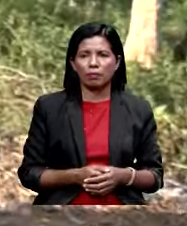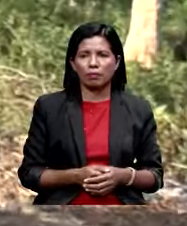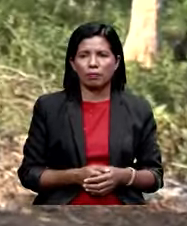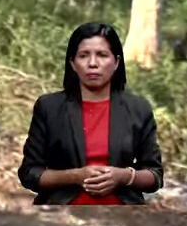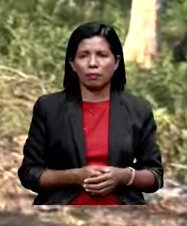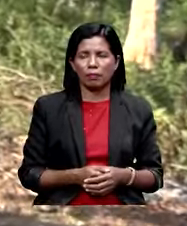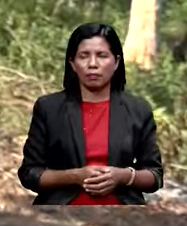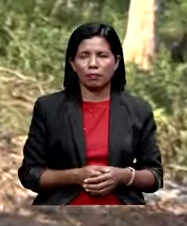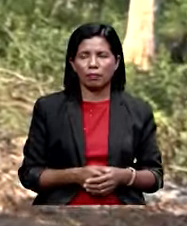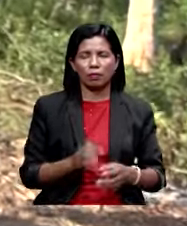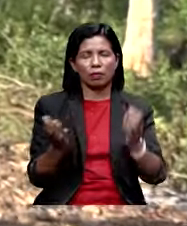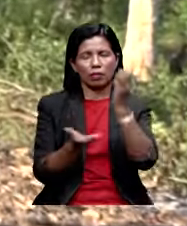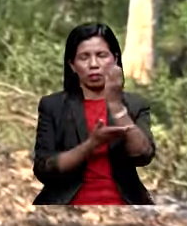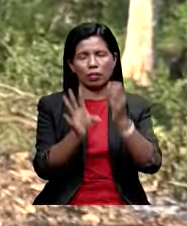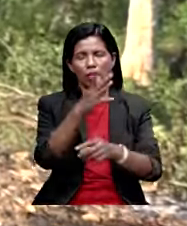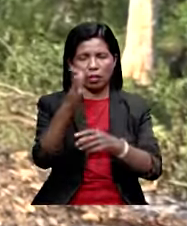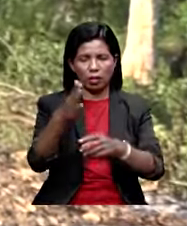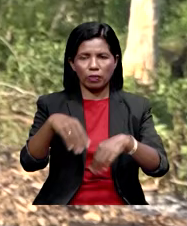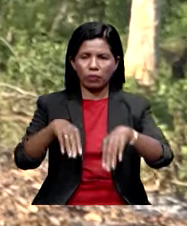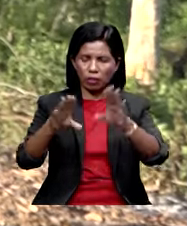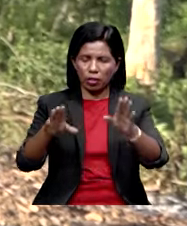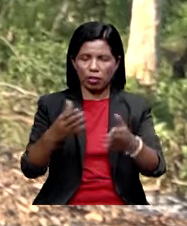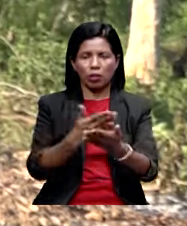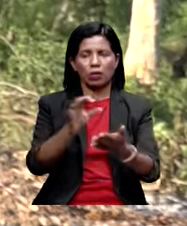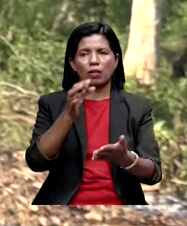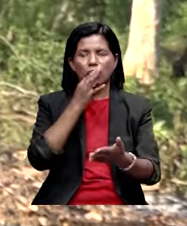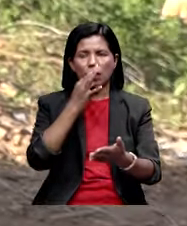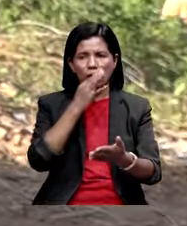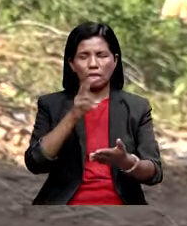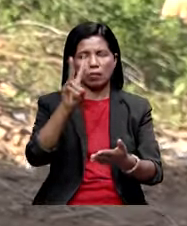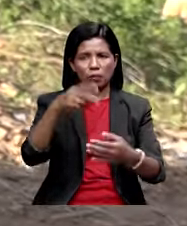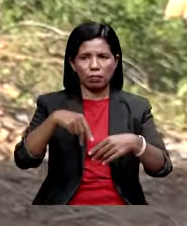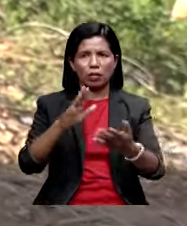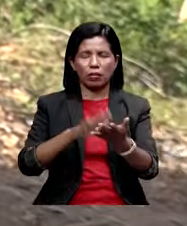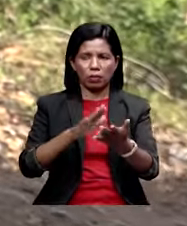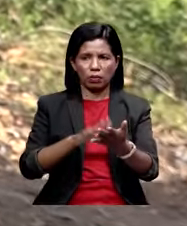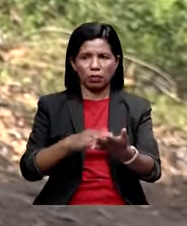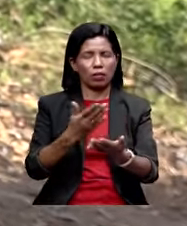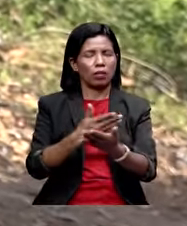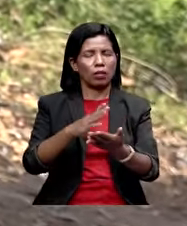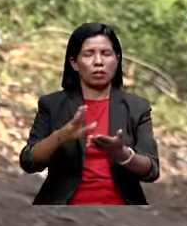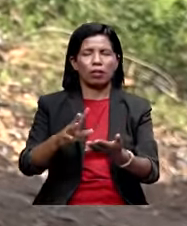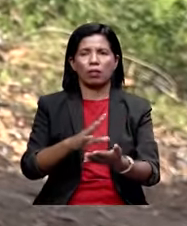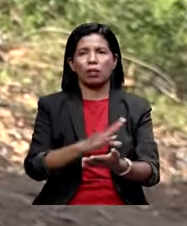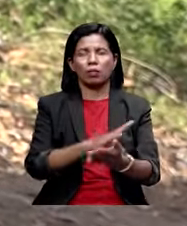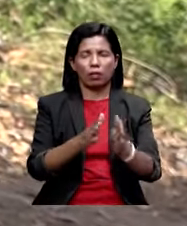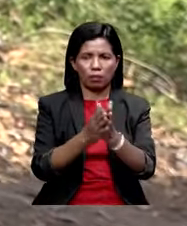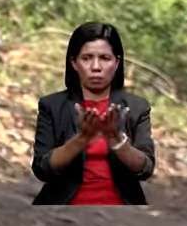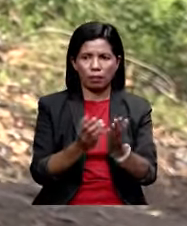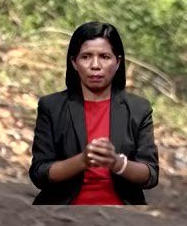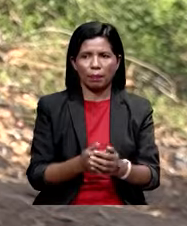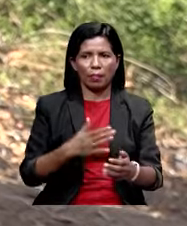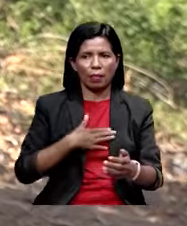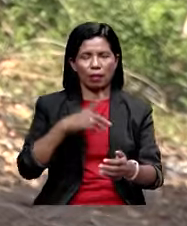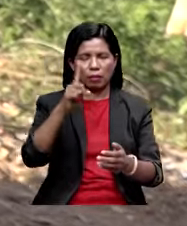Rai hola hamba han nen ruan ne vai skola hodi hola buku riston lai heda tamba mi esa